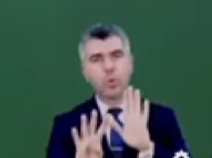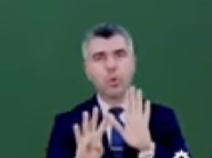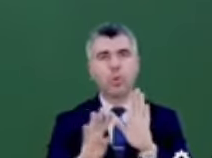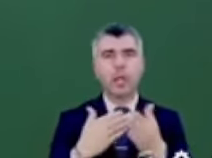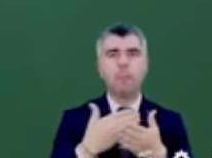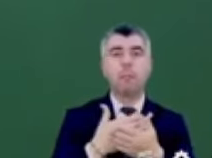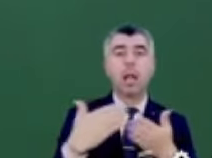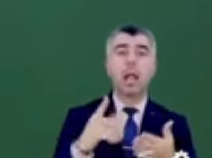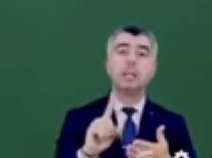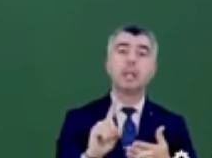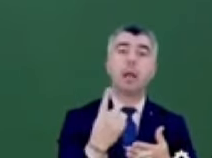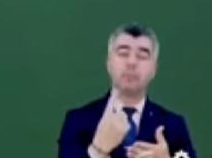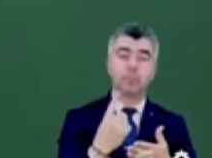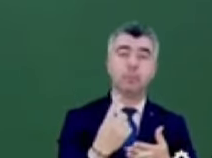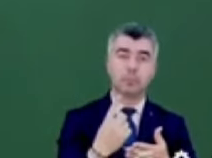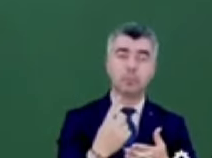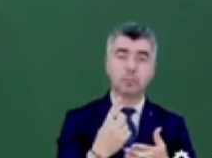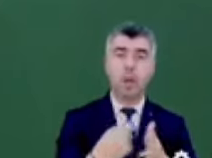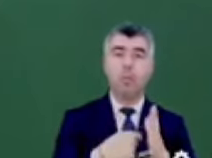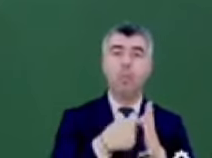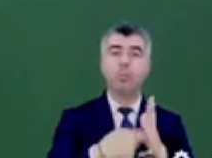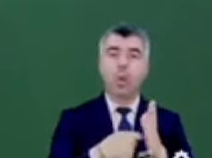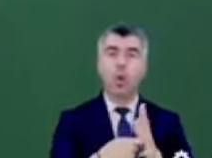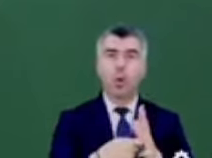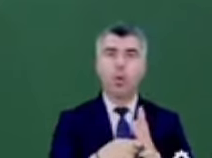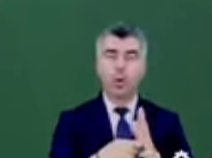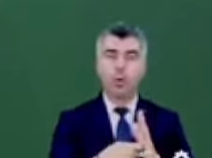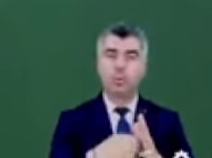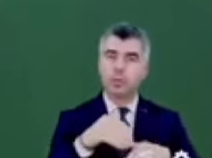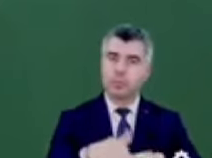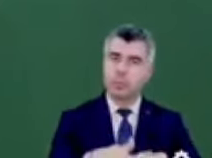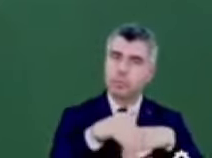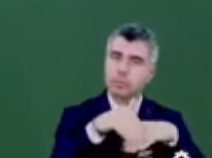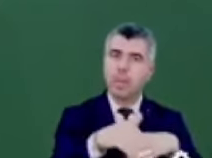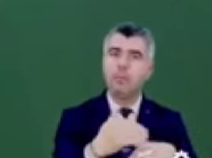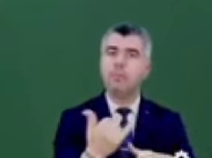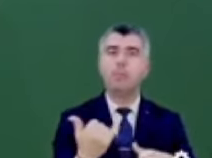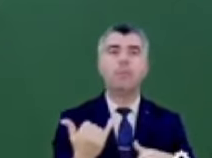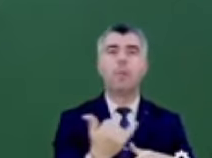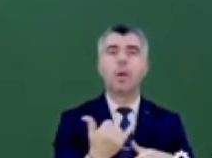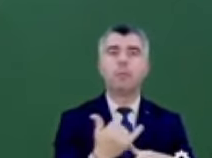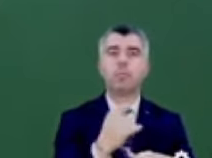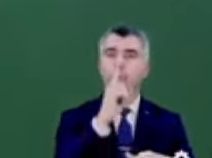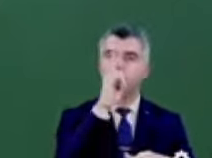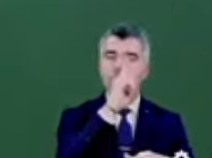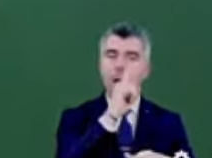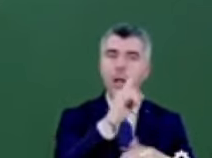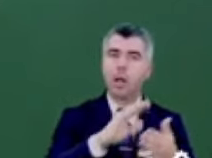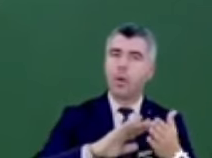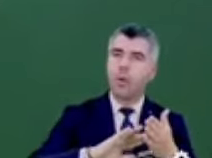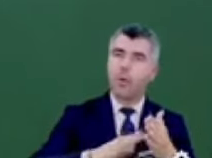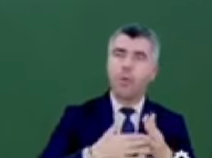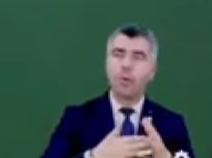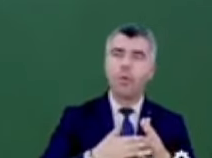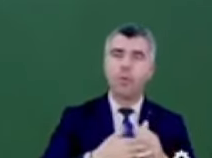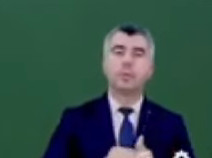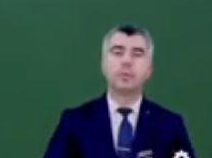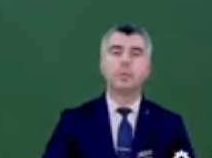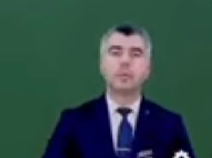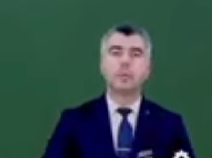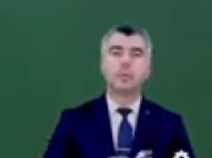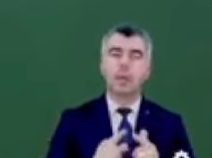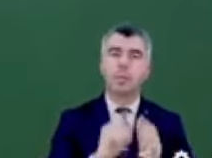الدرهم اذا المشروع يسير بخطا مهمه جدا وان شاء الله غادي نكونوا في